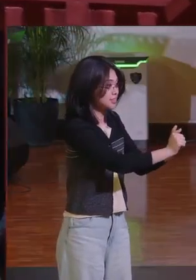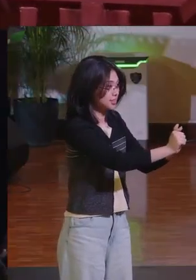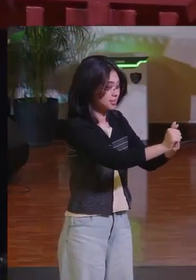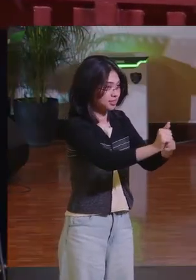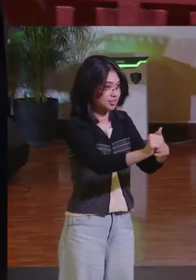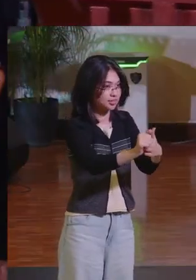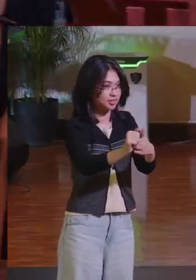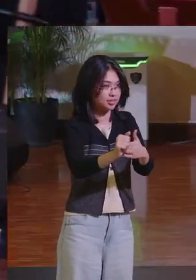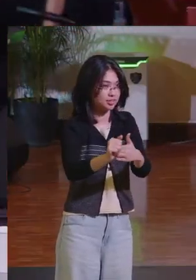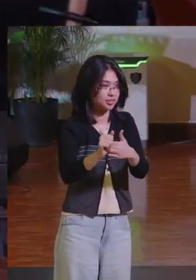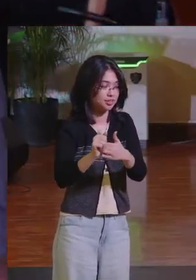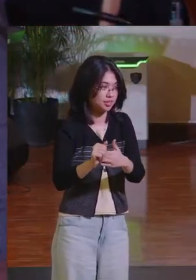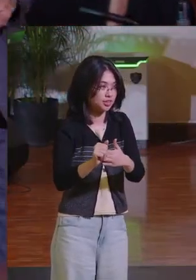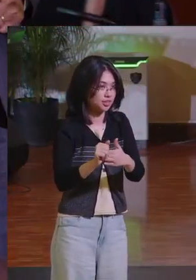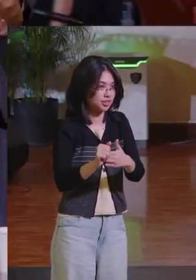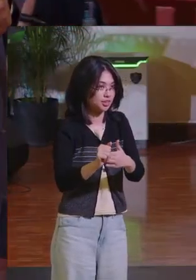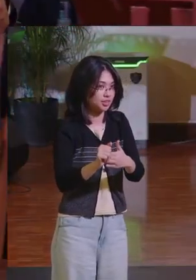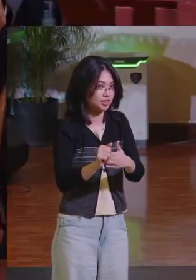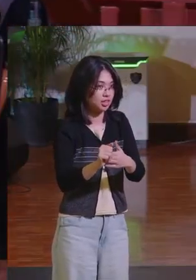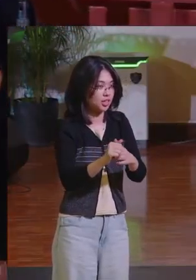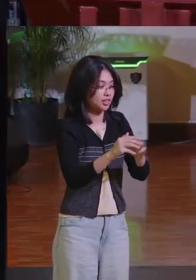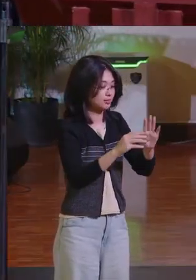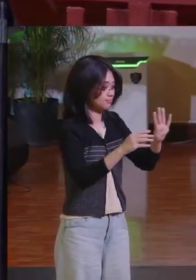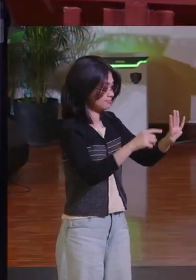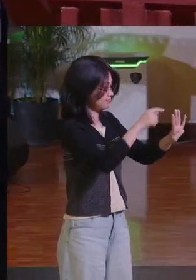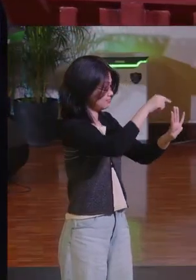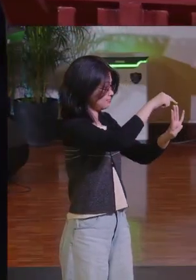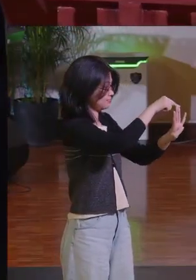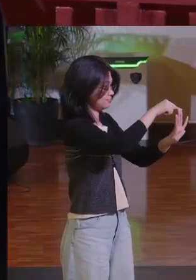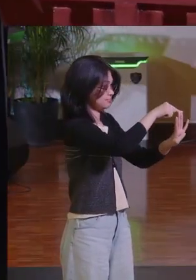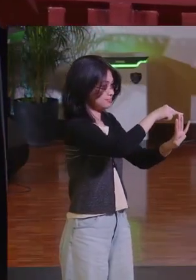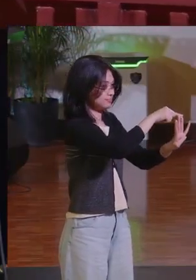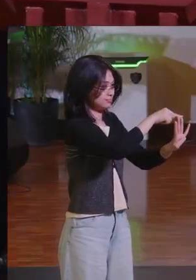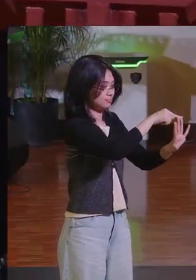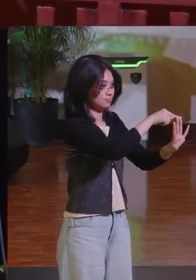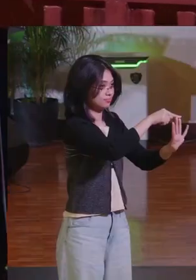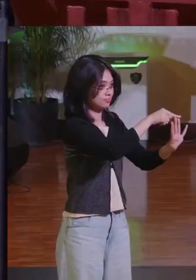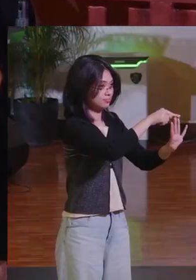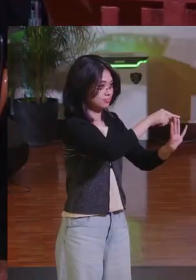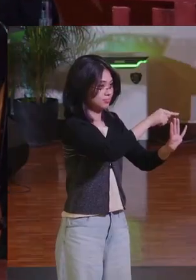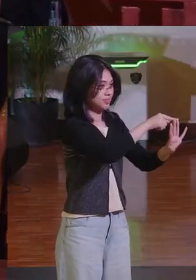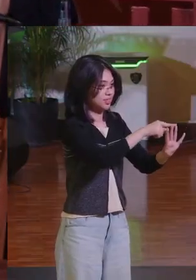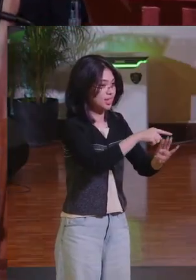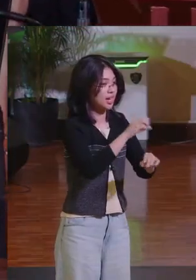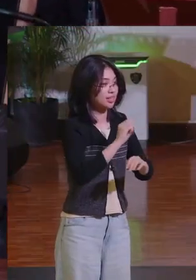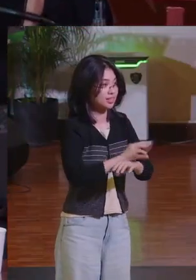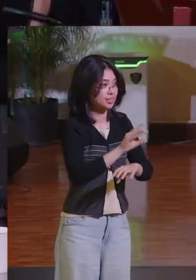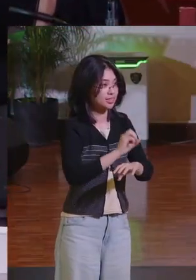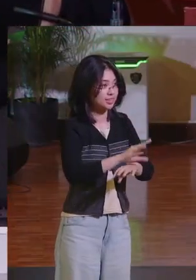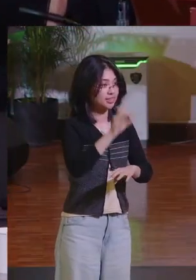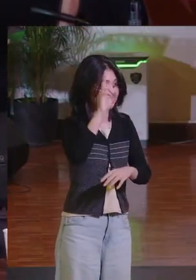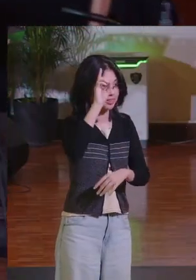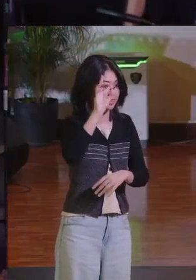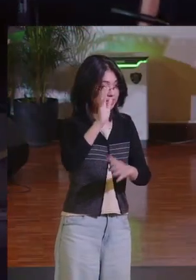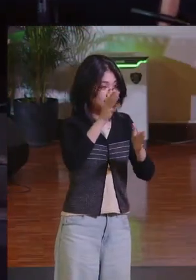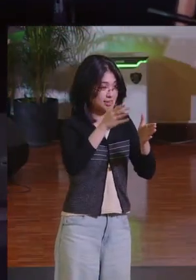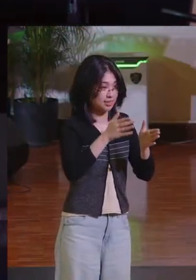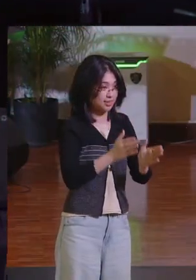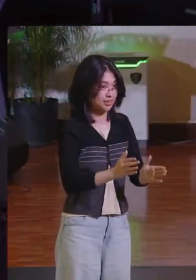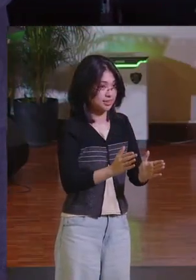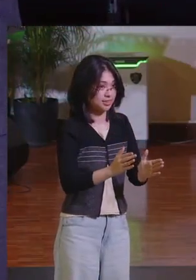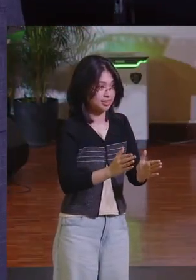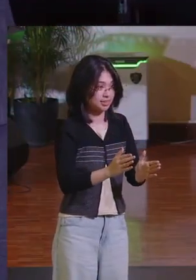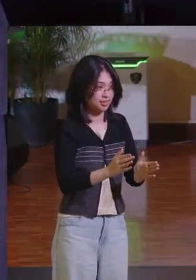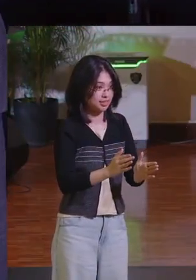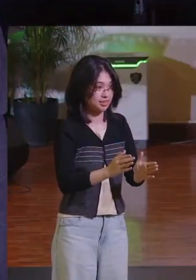Diyos. Pangalawa, inner witness. Pangatlo, alam niyo po kung ano? Godly counsel. Importante na may grupo tayo